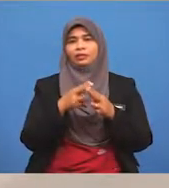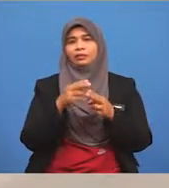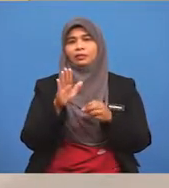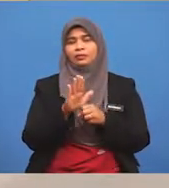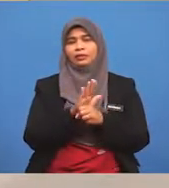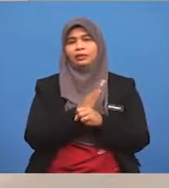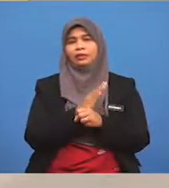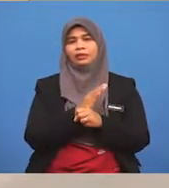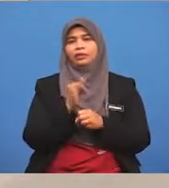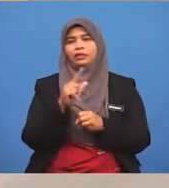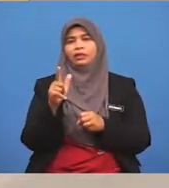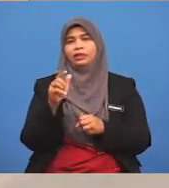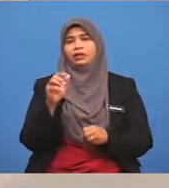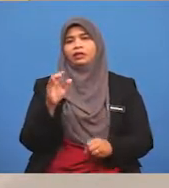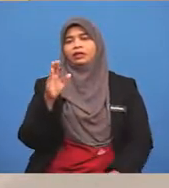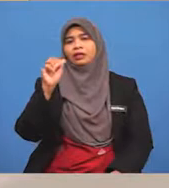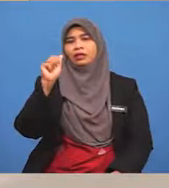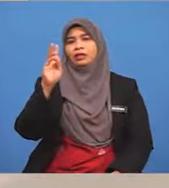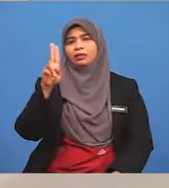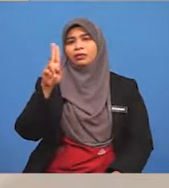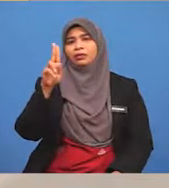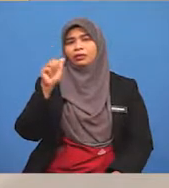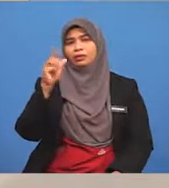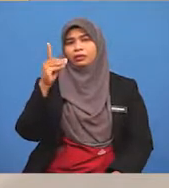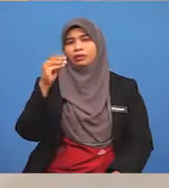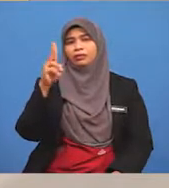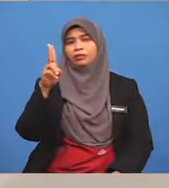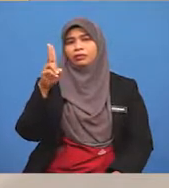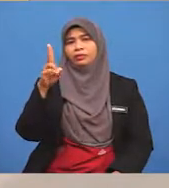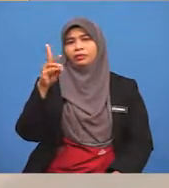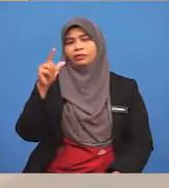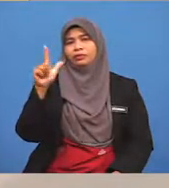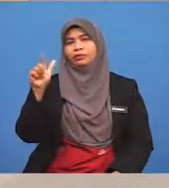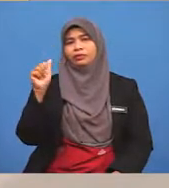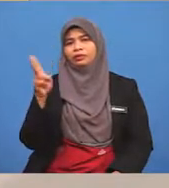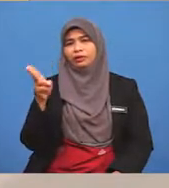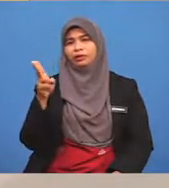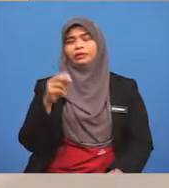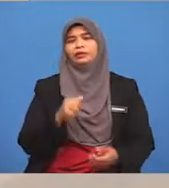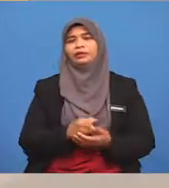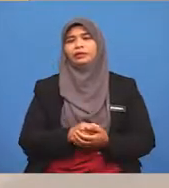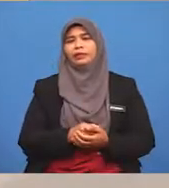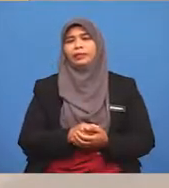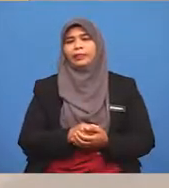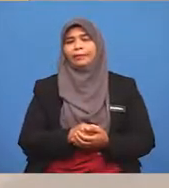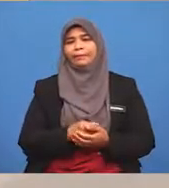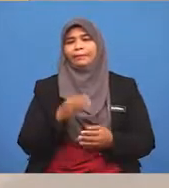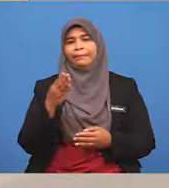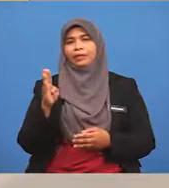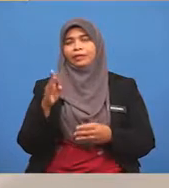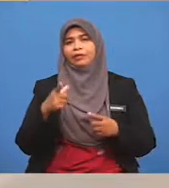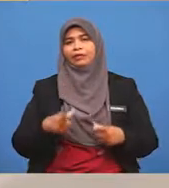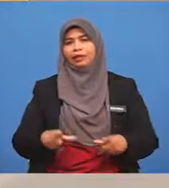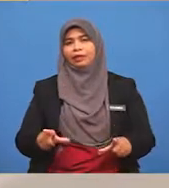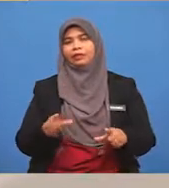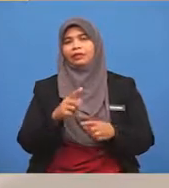Abu Abdullah bin Ismail bin Ibrahim Al-Ju'fi Al-Bukhari. Beliau dilahirkan